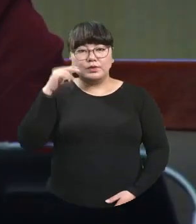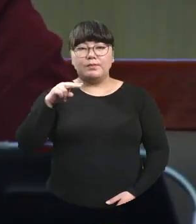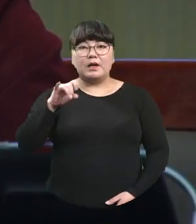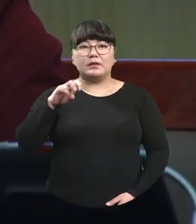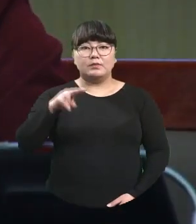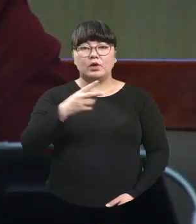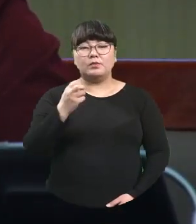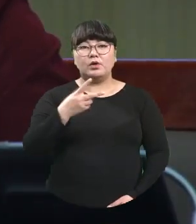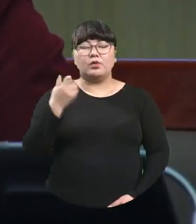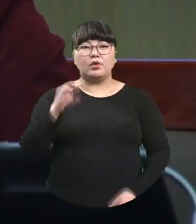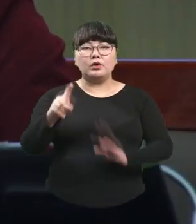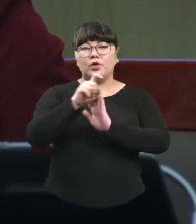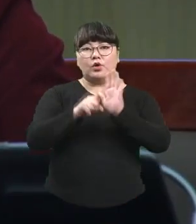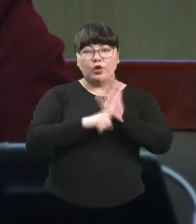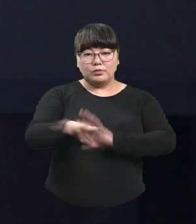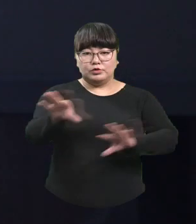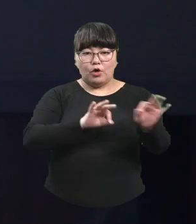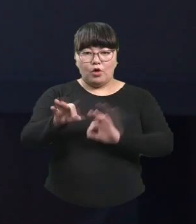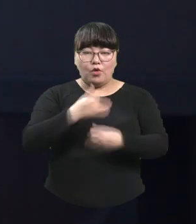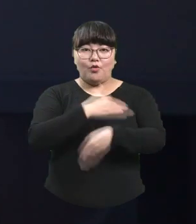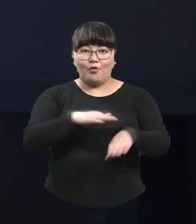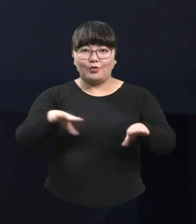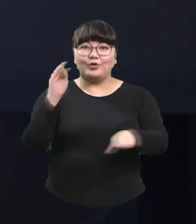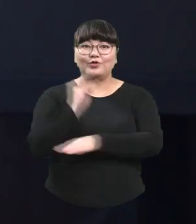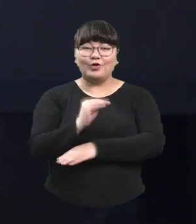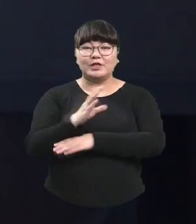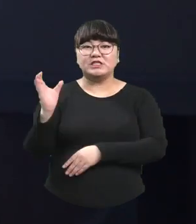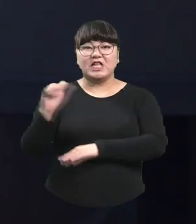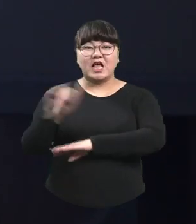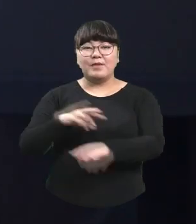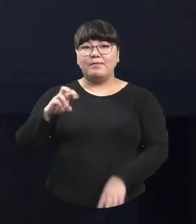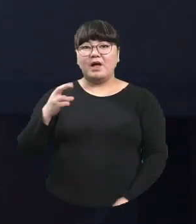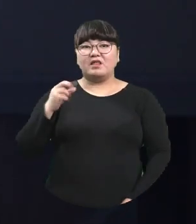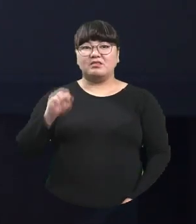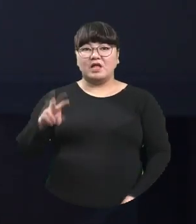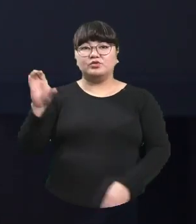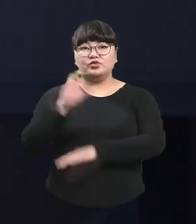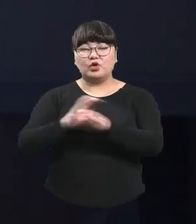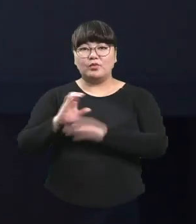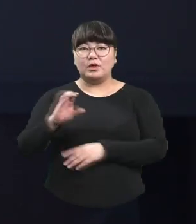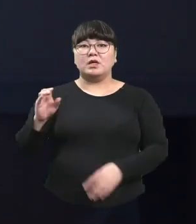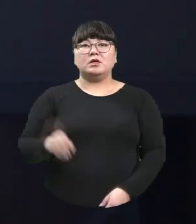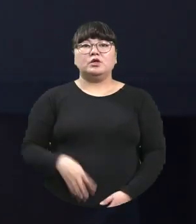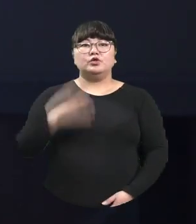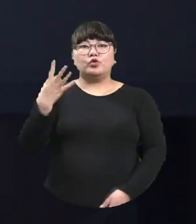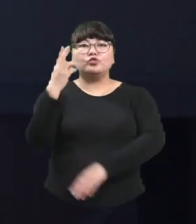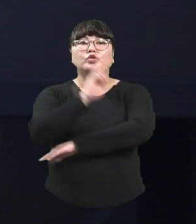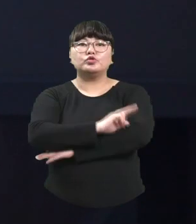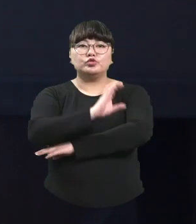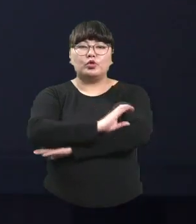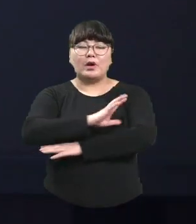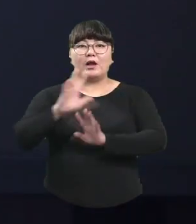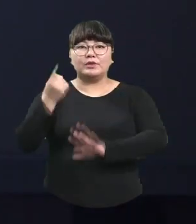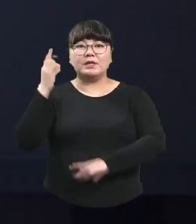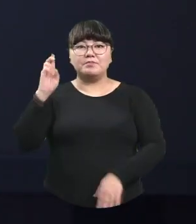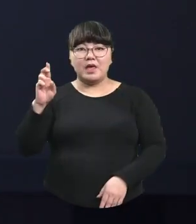Өсвөрийн парламент 2023 хөтөлбөрт шалган оролцож байгаа сурагчдыг төлөөлж Сэлэнгэ аймгийн Мандал сумын ерөнхий боловсролын сургуулийн 4-р